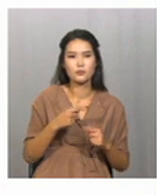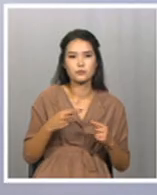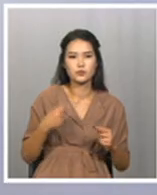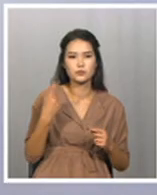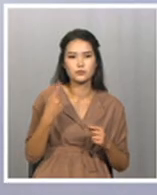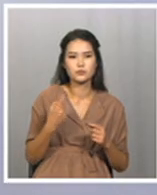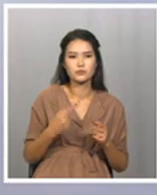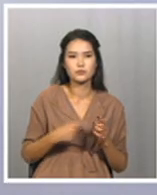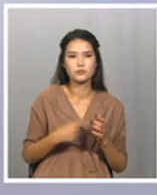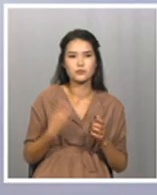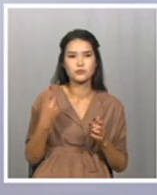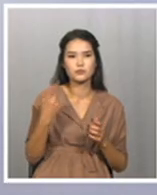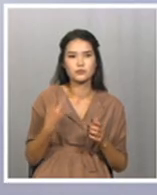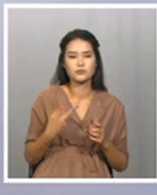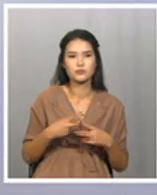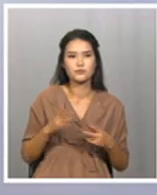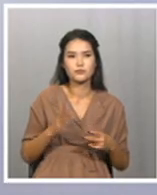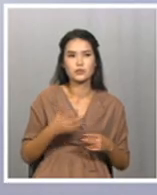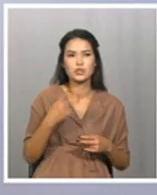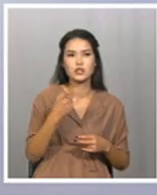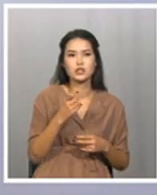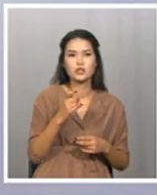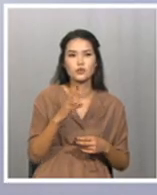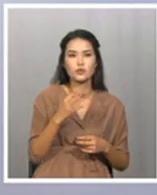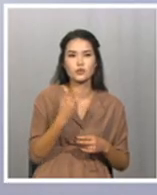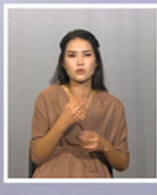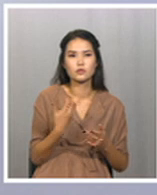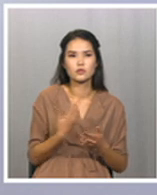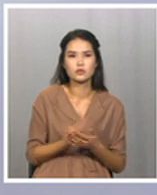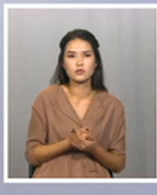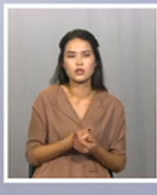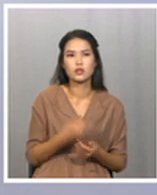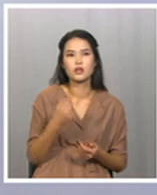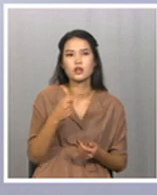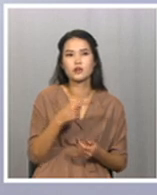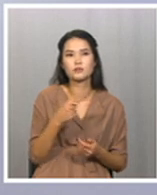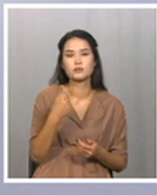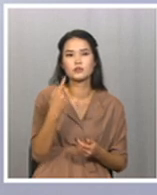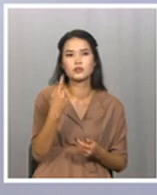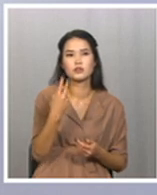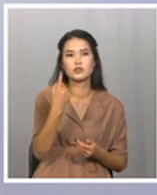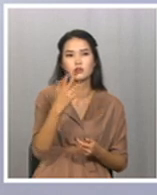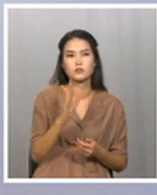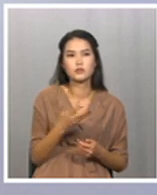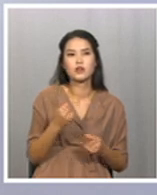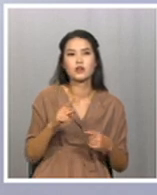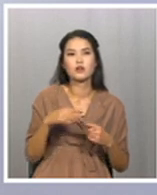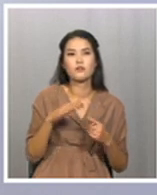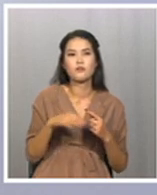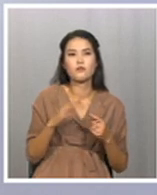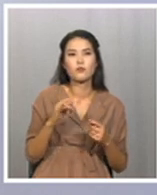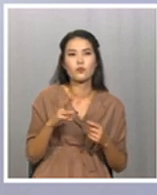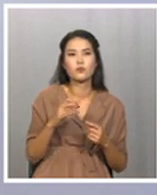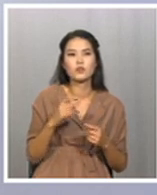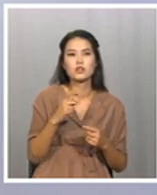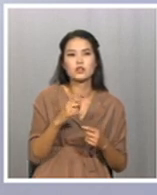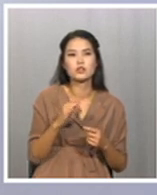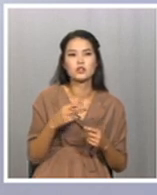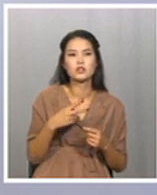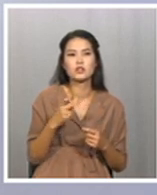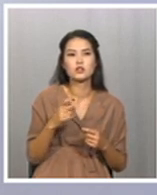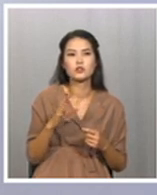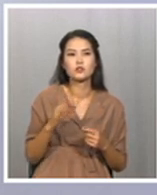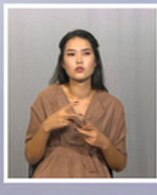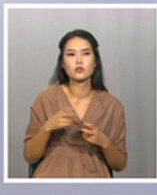тең. Ал енді x0 нүктесін таптық, ол бізде минус 2-ден 1-ге тең болды. Енді функцияда x0 минус 2-ден 1-ге